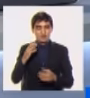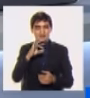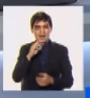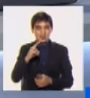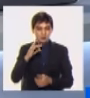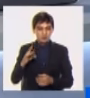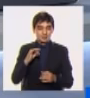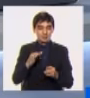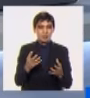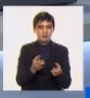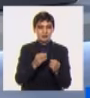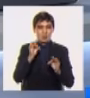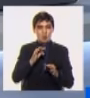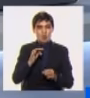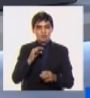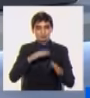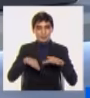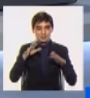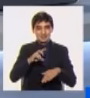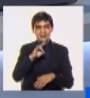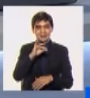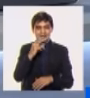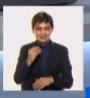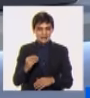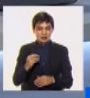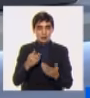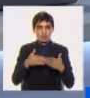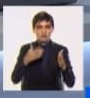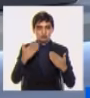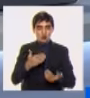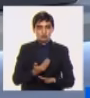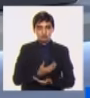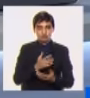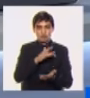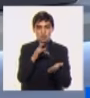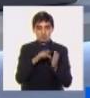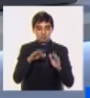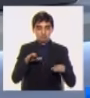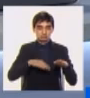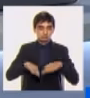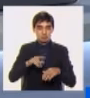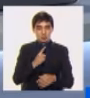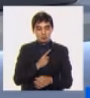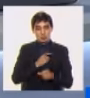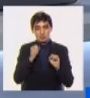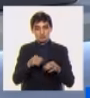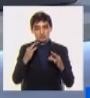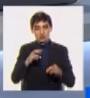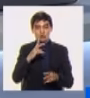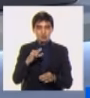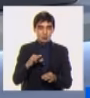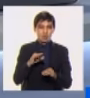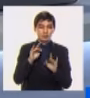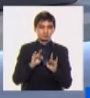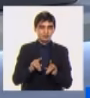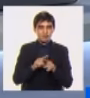индустрии кстати пляжи ниццы уже открылись минувшие выходные жителям города разрешено купаться в одиночку молот загорать на песке